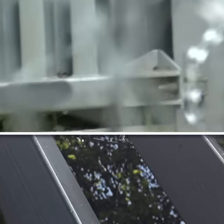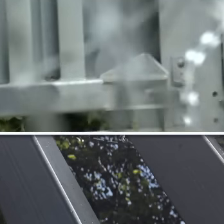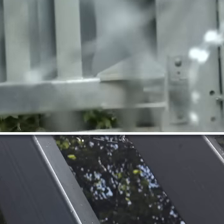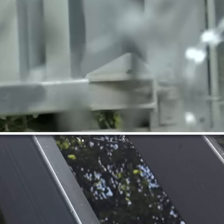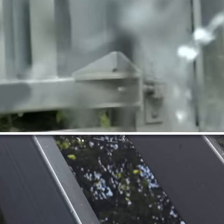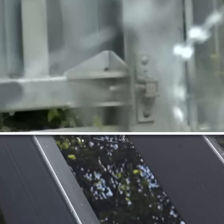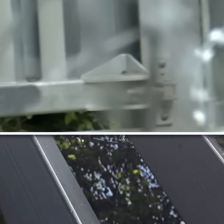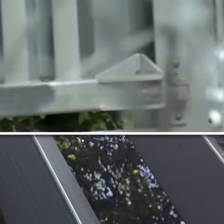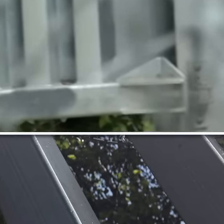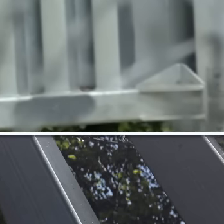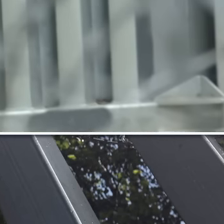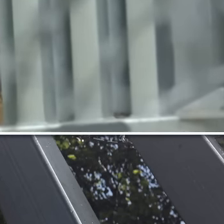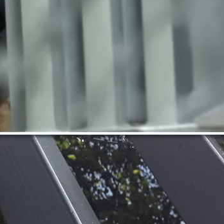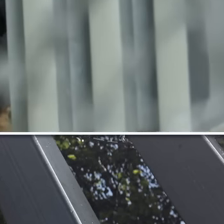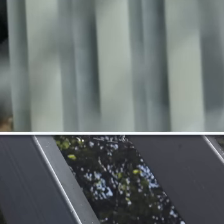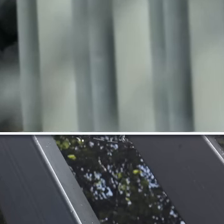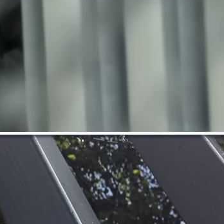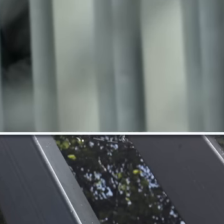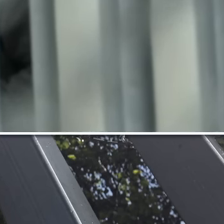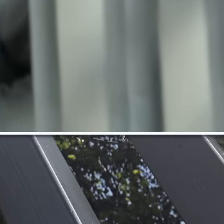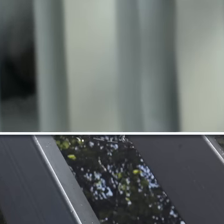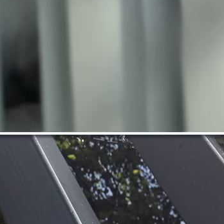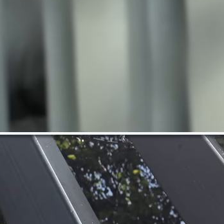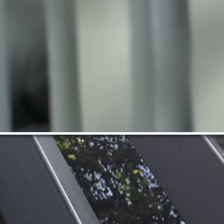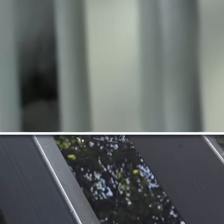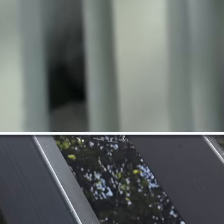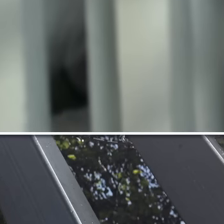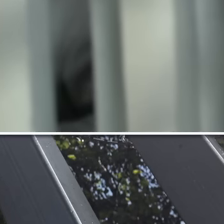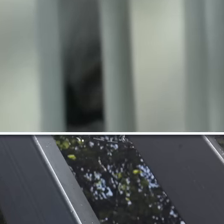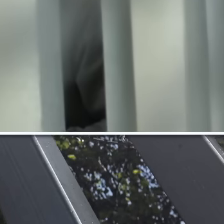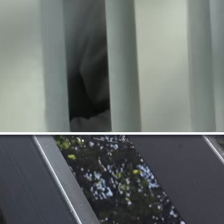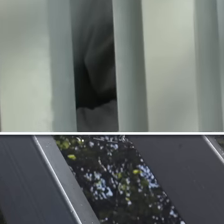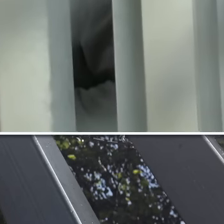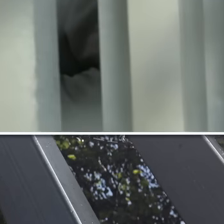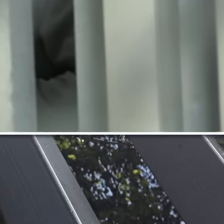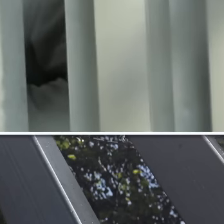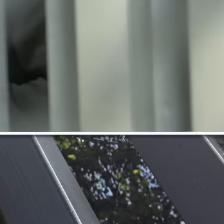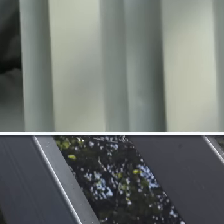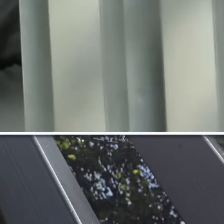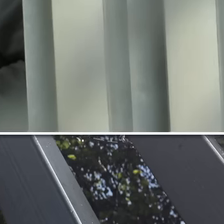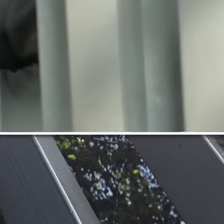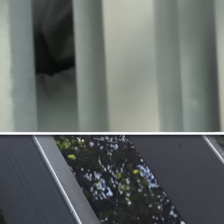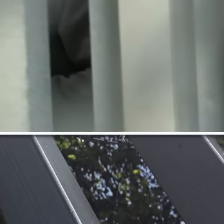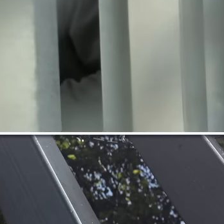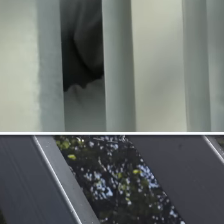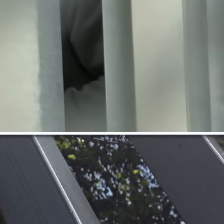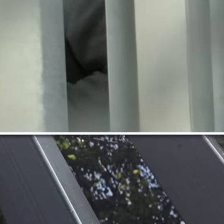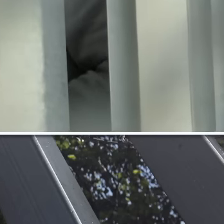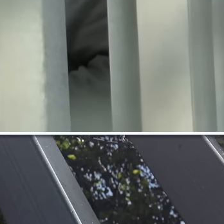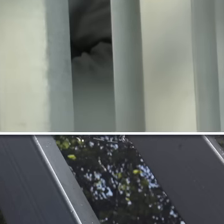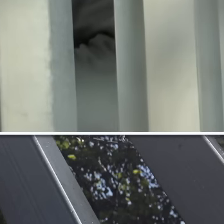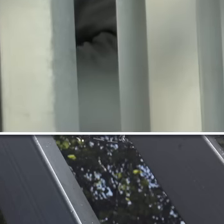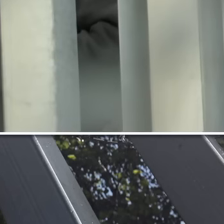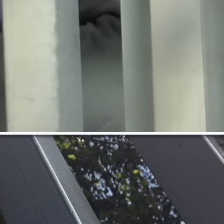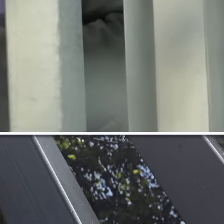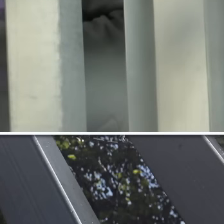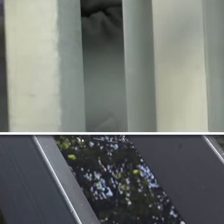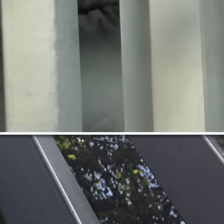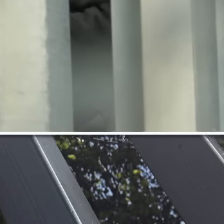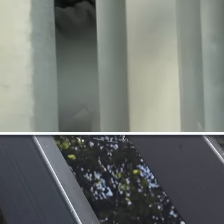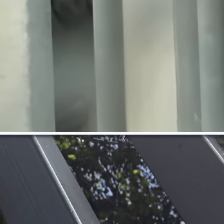państwa południowej flanki NATO nie są w stanie zareagować na